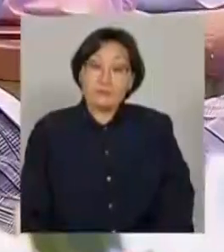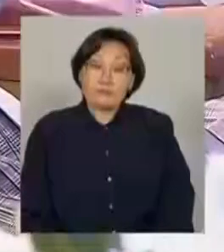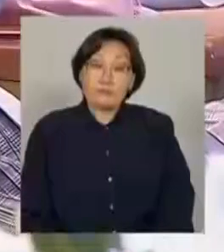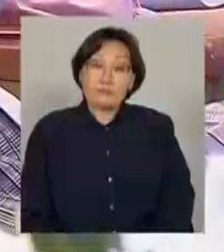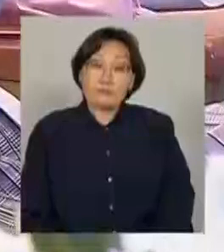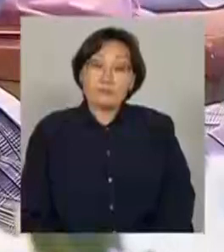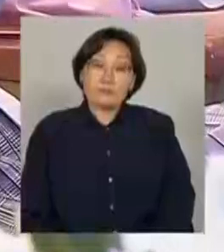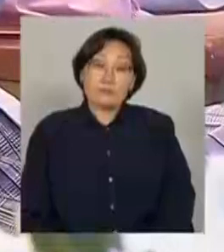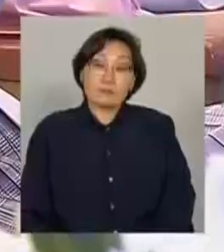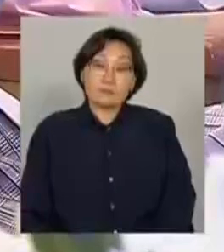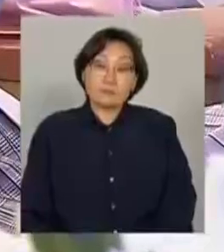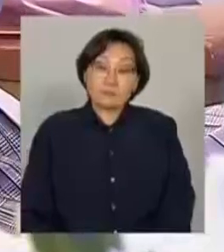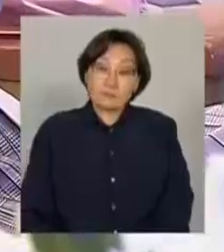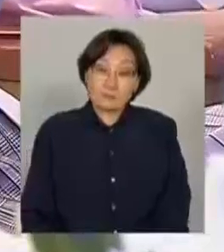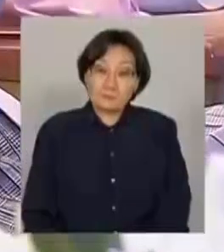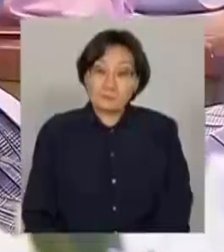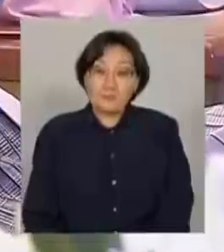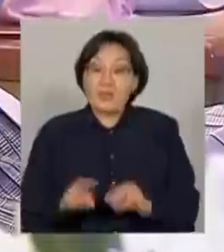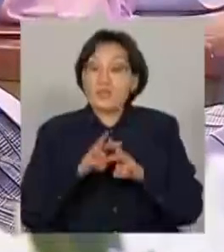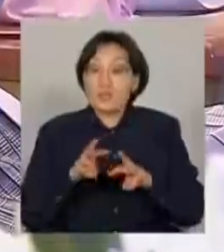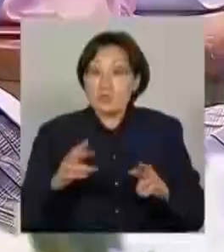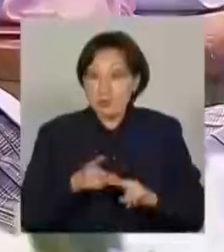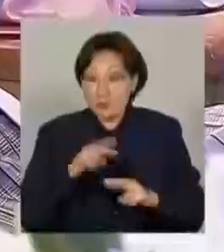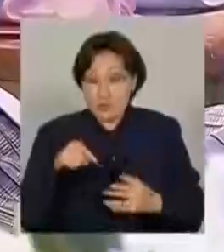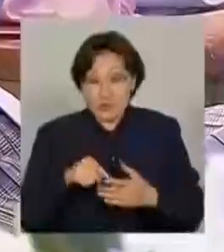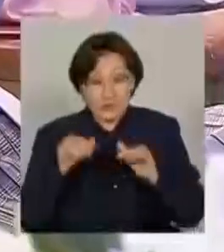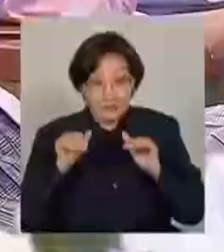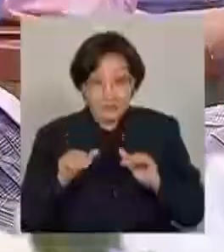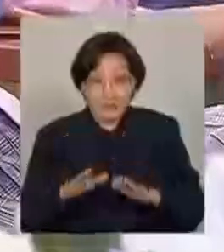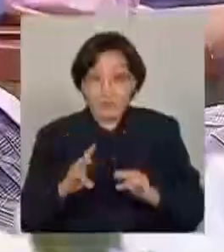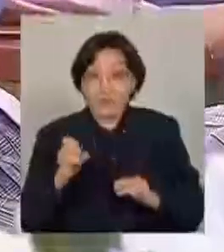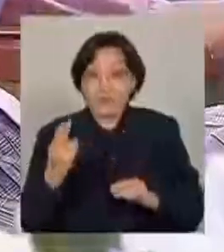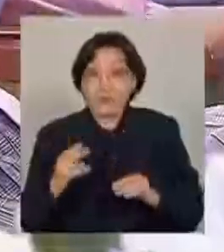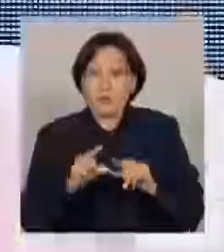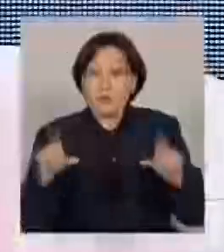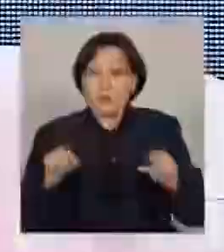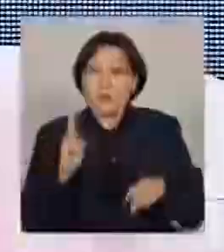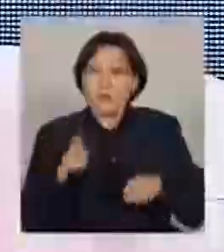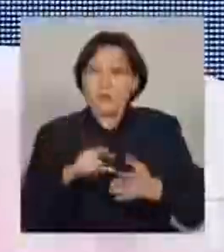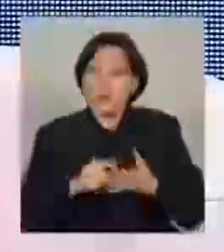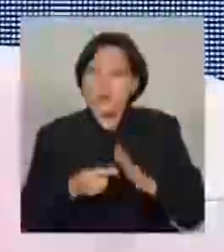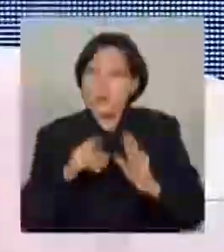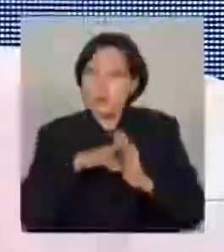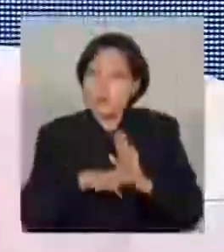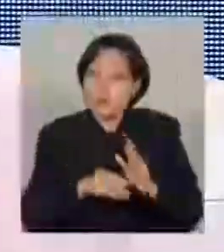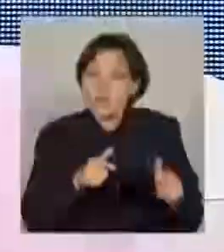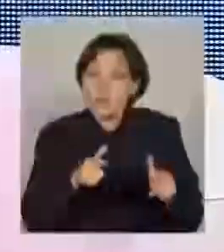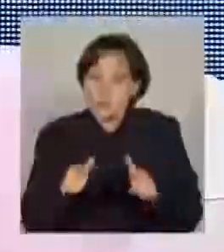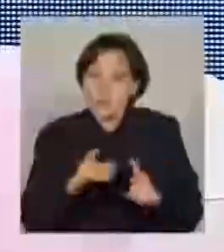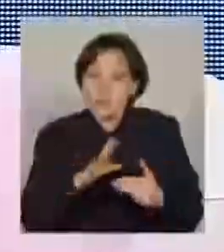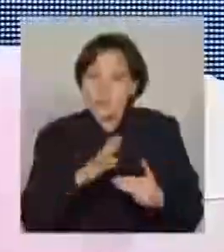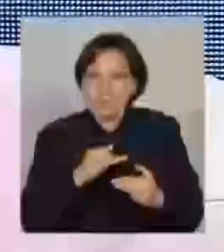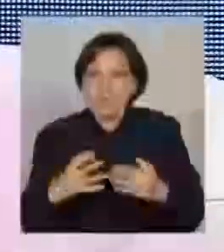видит спектр решения этих вопросов. Министрлік бұл мәселені шешу үшін ұлттық мектеп асханасы атты бағдарлама дайындады.